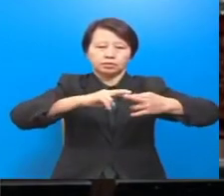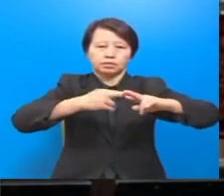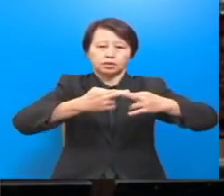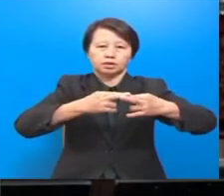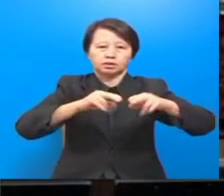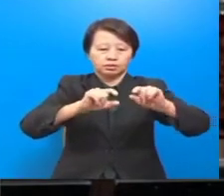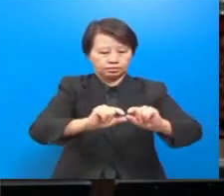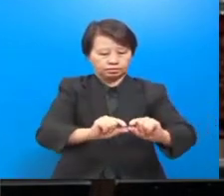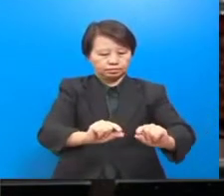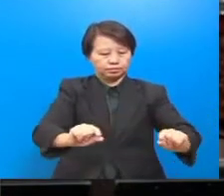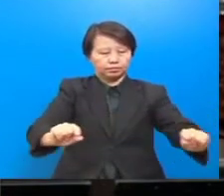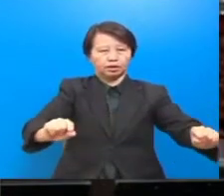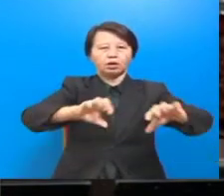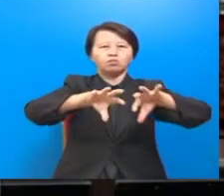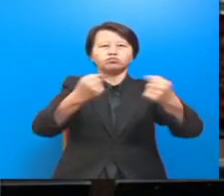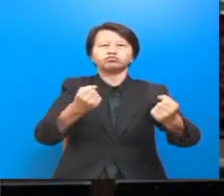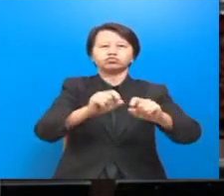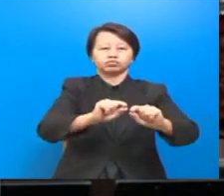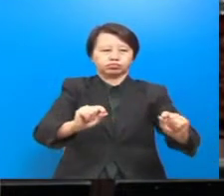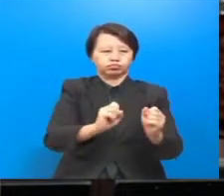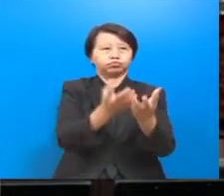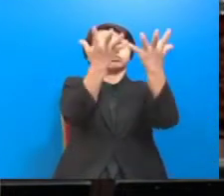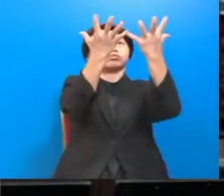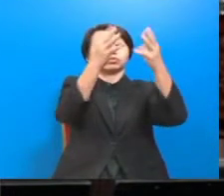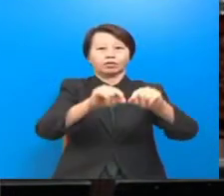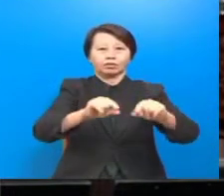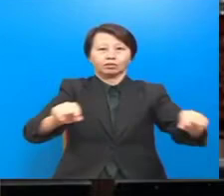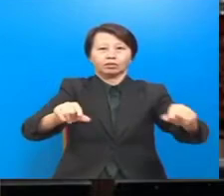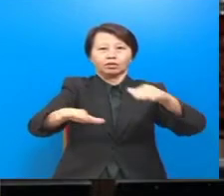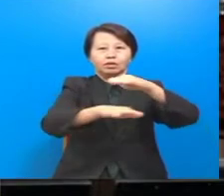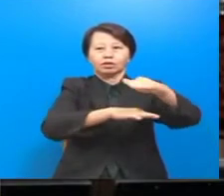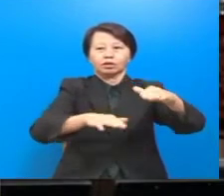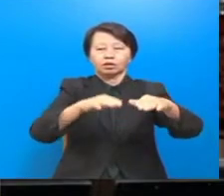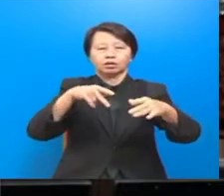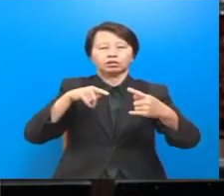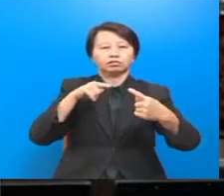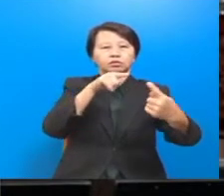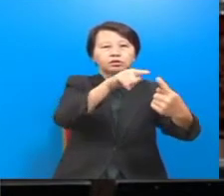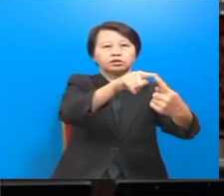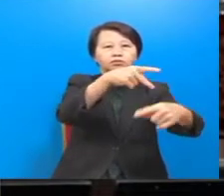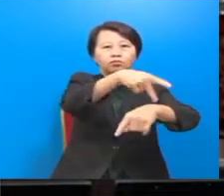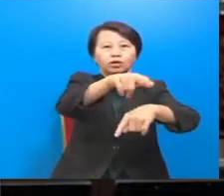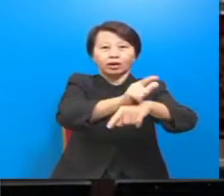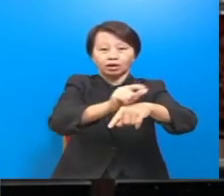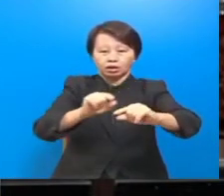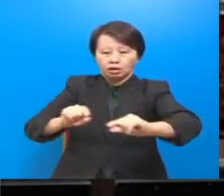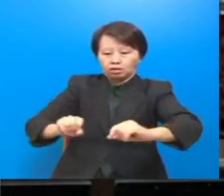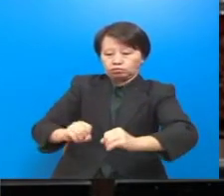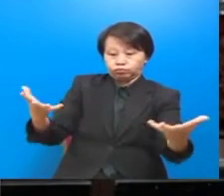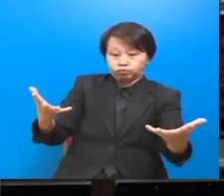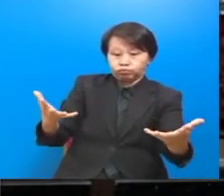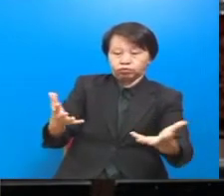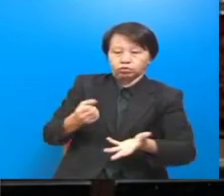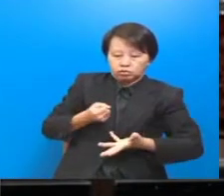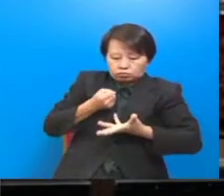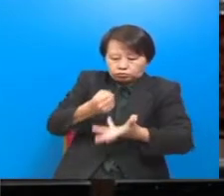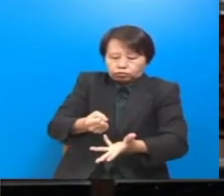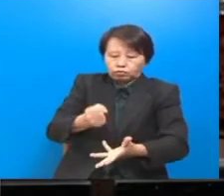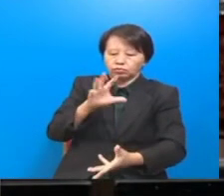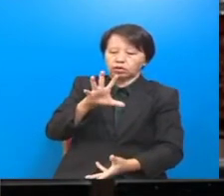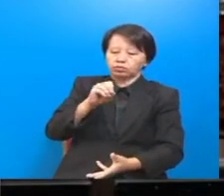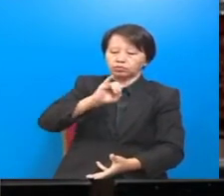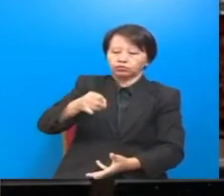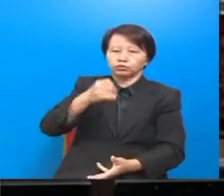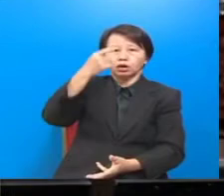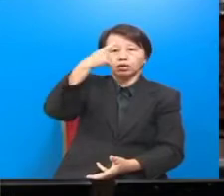five yang bocor diantara tanah besar ke lengkawi dan untuk itu kita peruntukkan sebanyak 50 juta